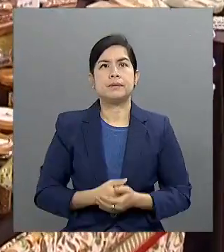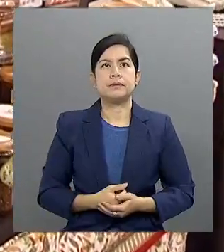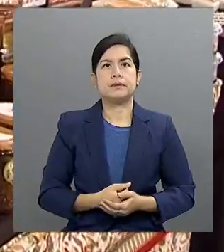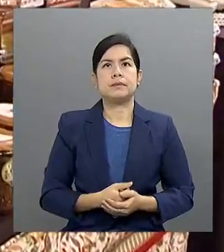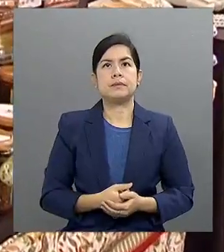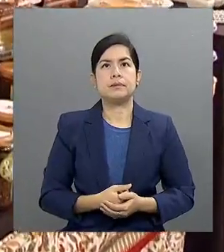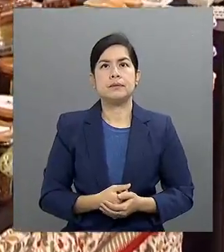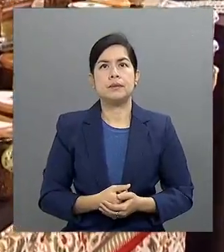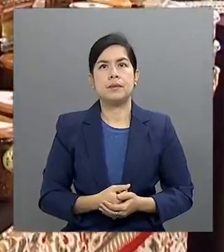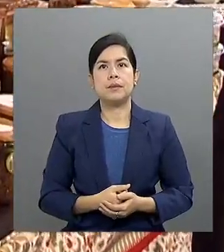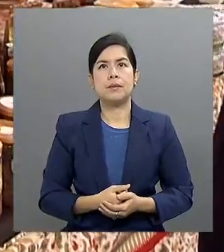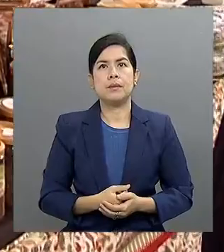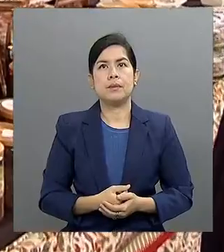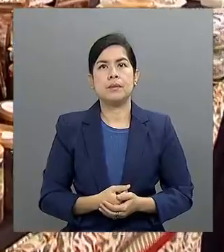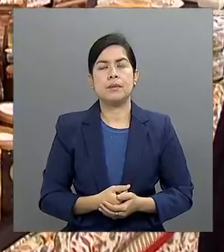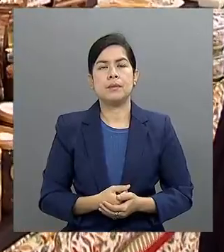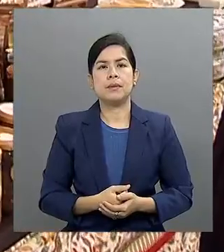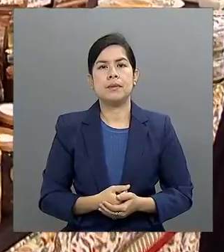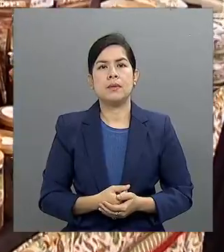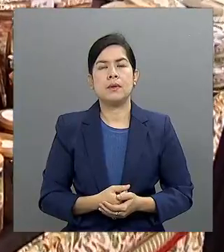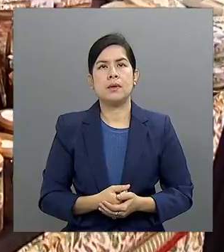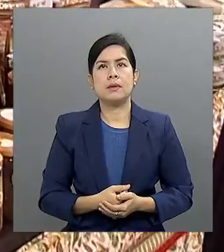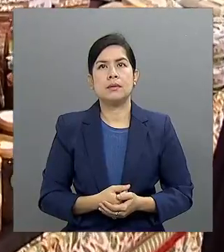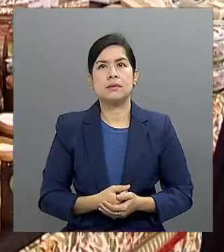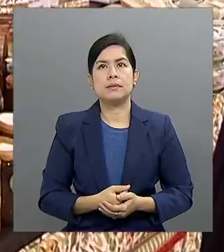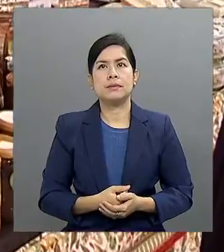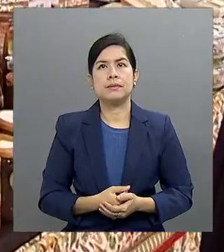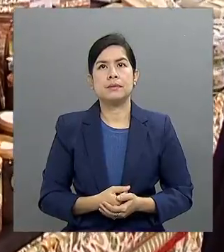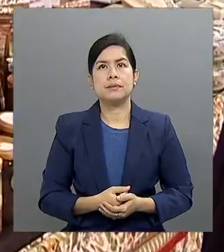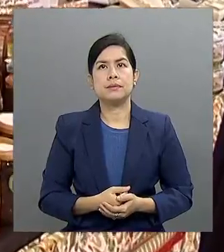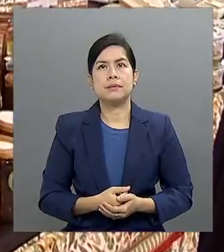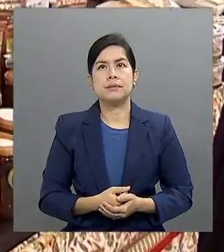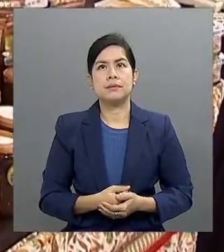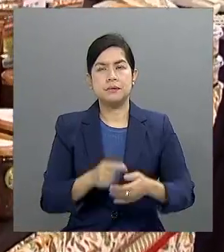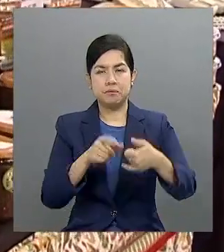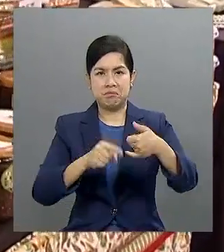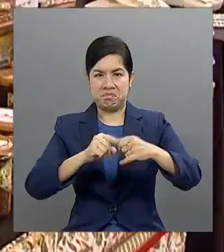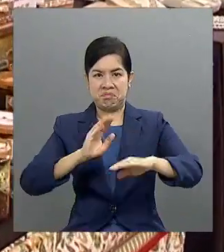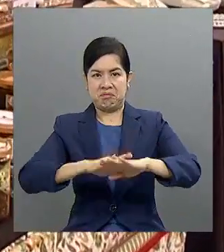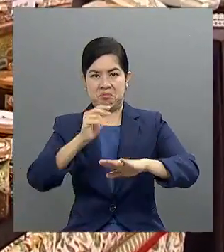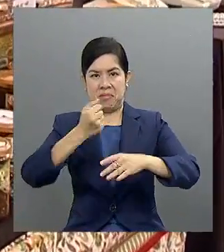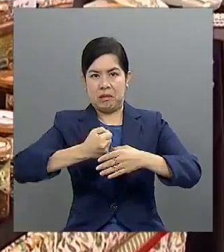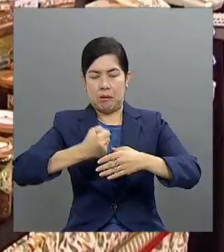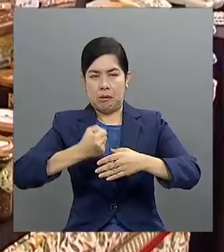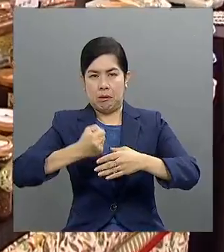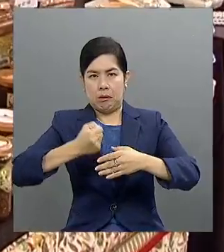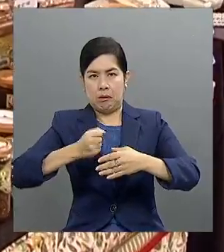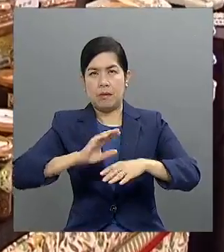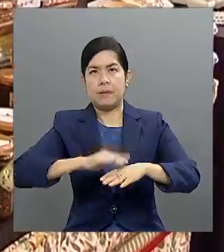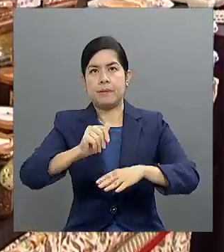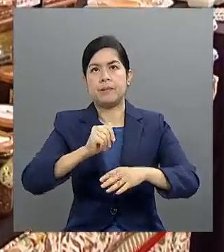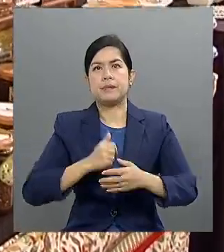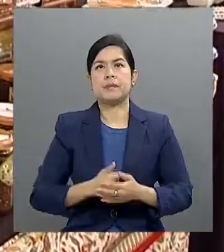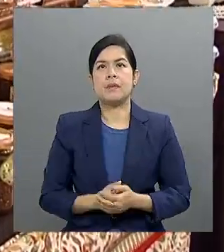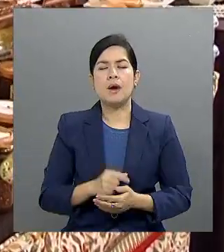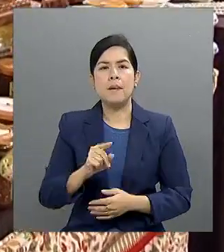นี่มือตำมือวางอันดับหนึ่งของภูเก็ตเลยนะพี่อัม แล้วก็อันนี้ก็ใส ่มะนาว ใส่มะนาวของเ